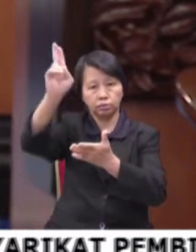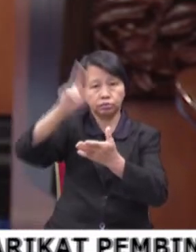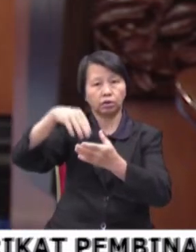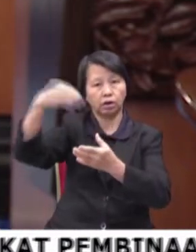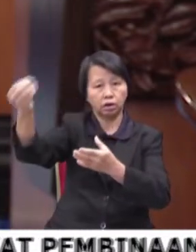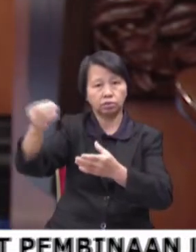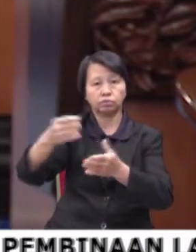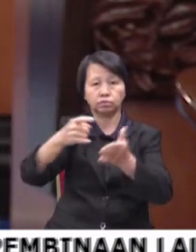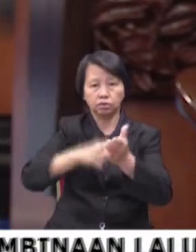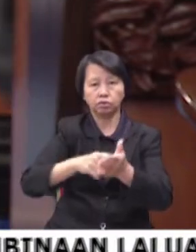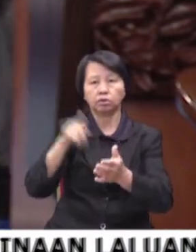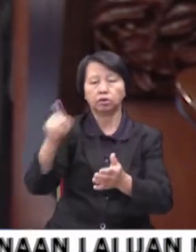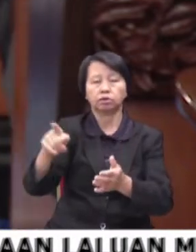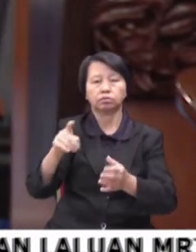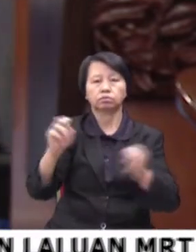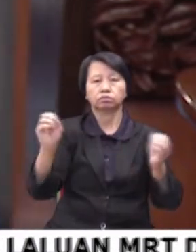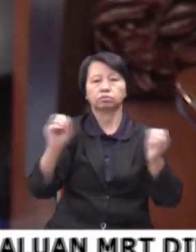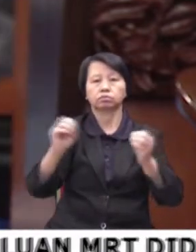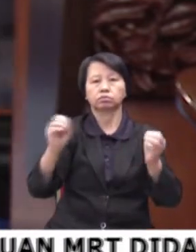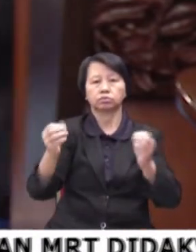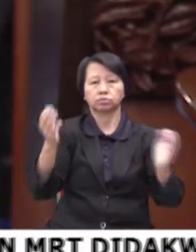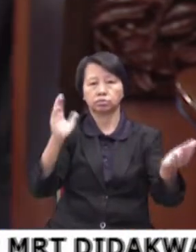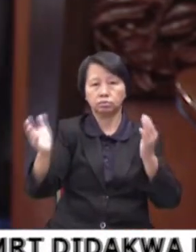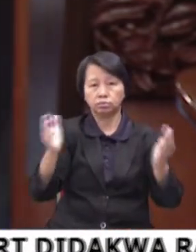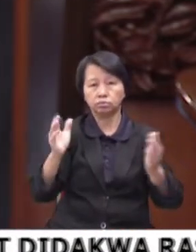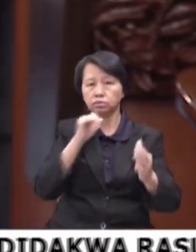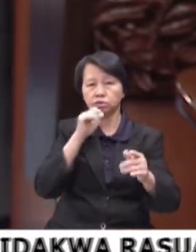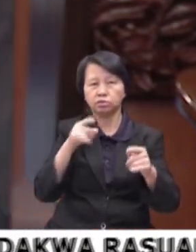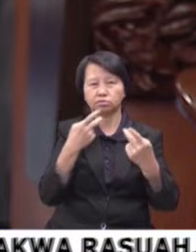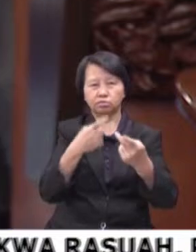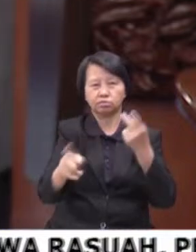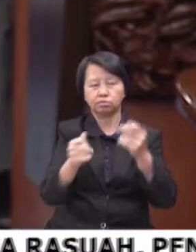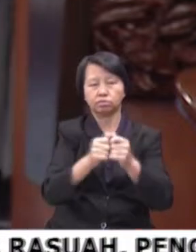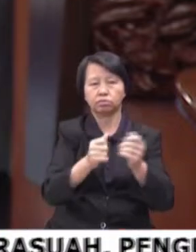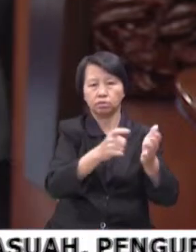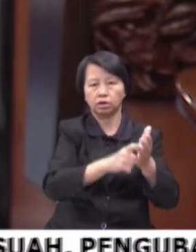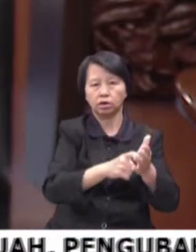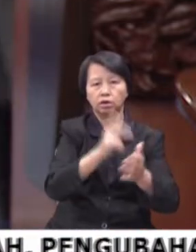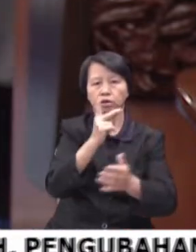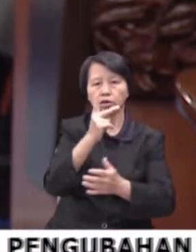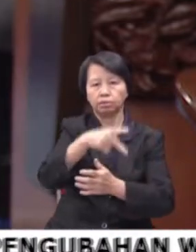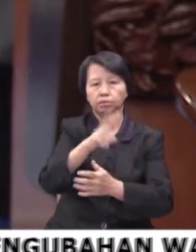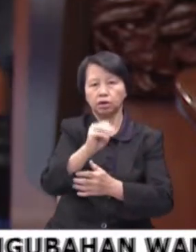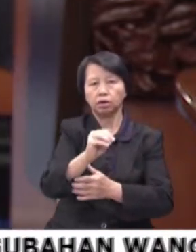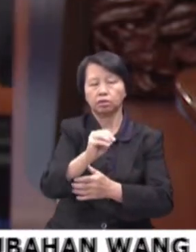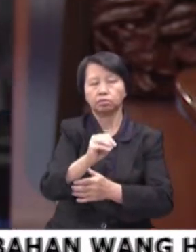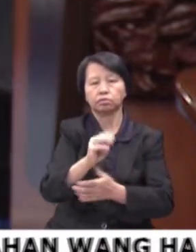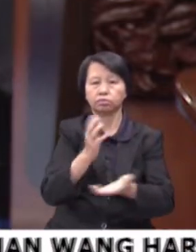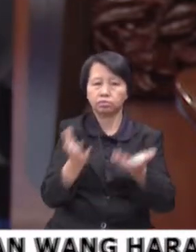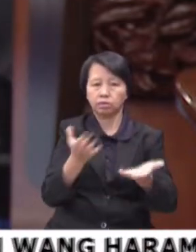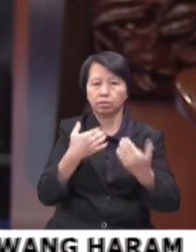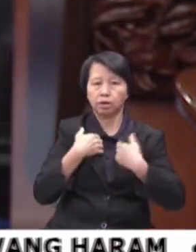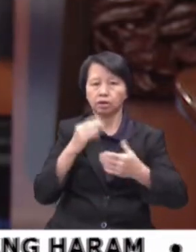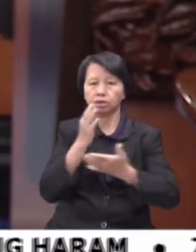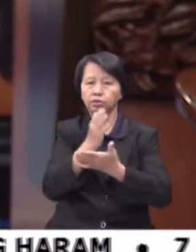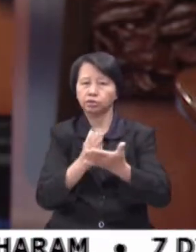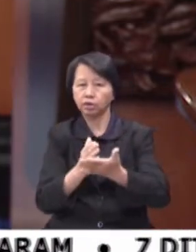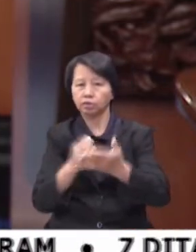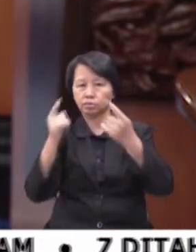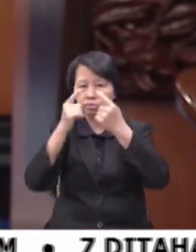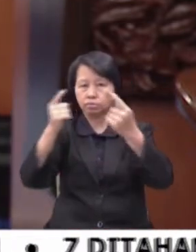keperluan itu tidak sebanding tidak sejajar dengan keperluan di KPM Jadi mungkin ada setengah